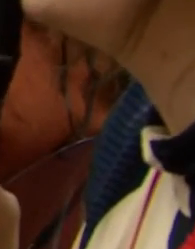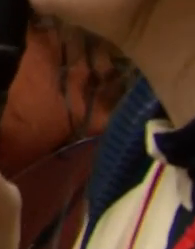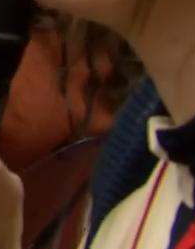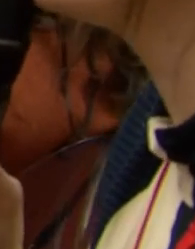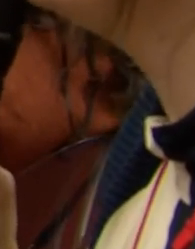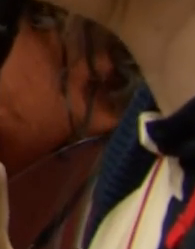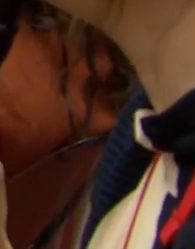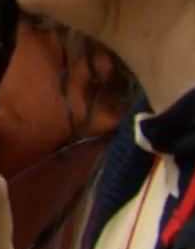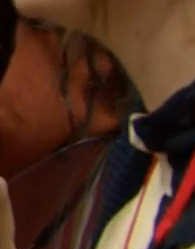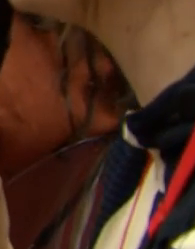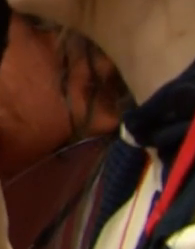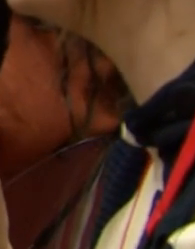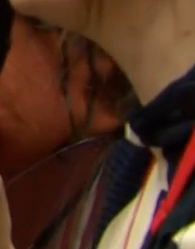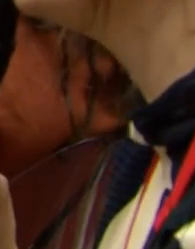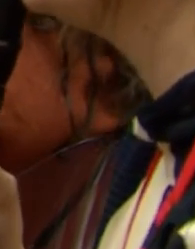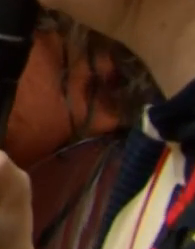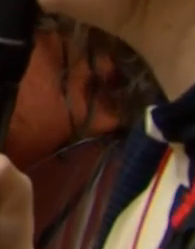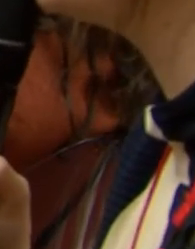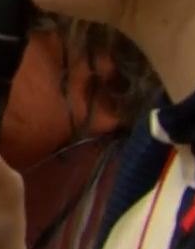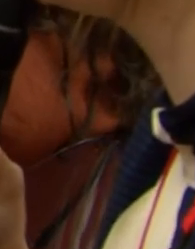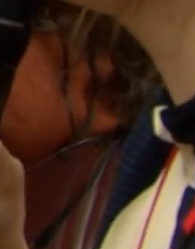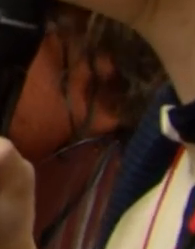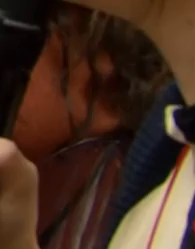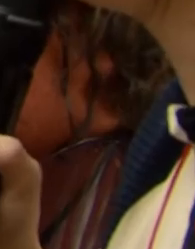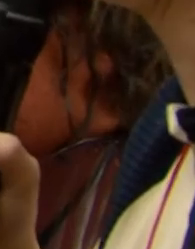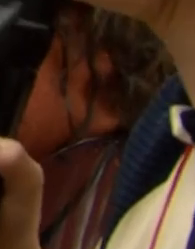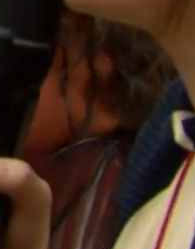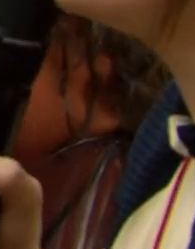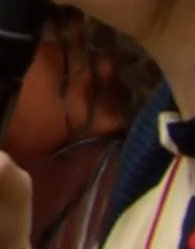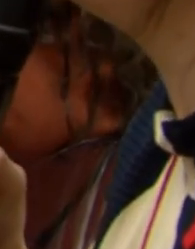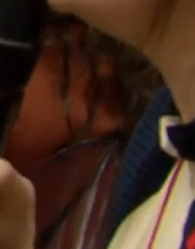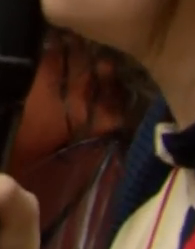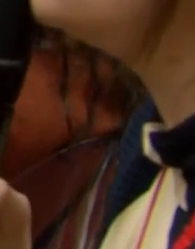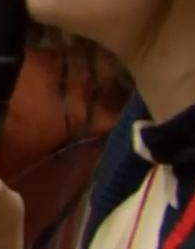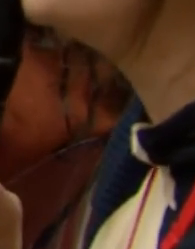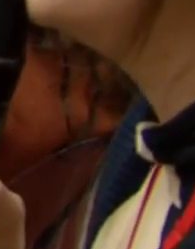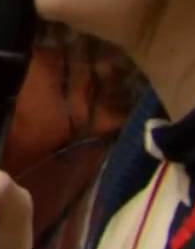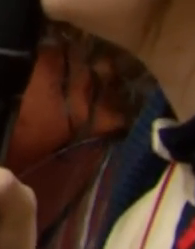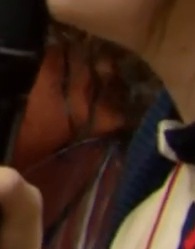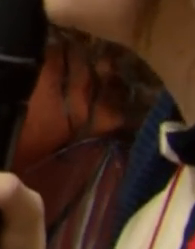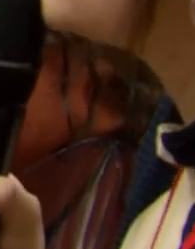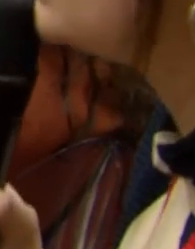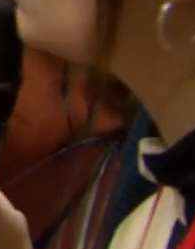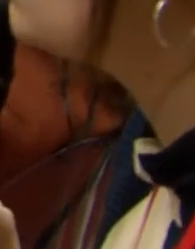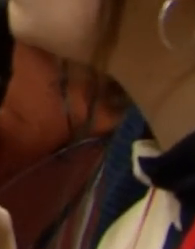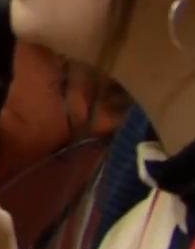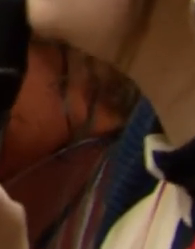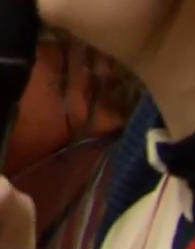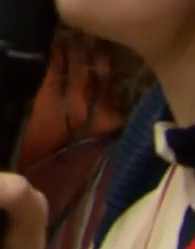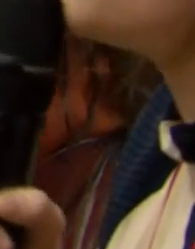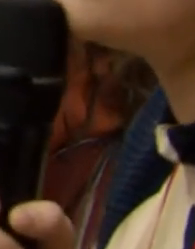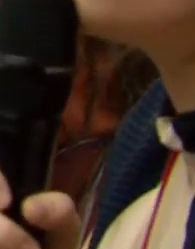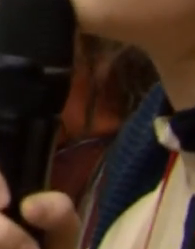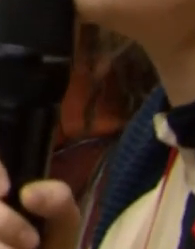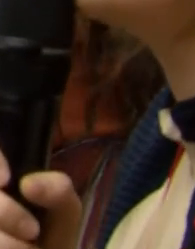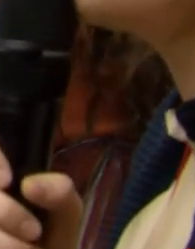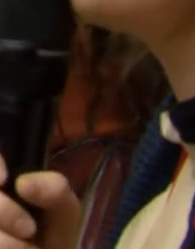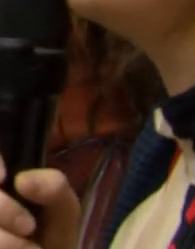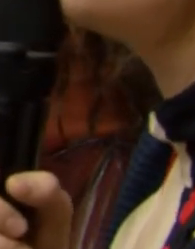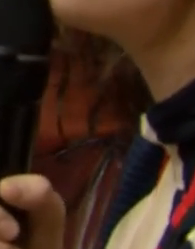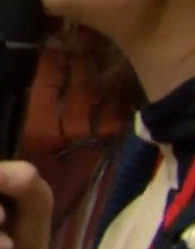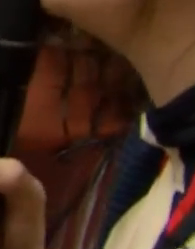hier. Aujourd'hui, dans les universités, il y a un psychologue pour 30 000 étudiants. C'est juste catastrophique et ils ne peuvent pas